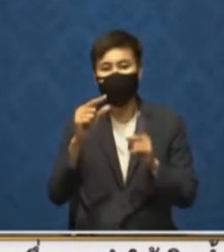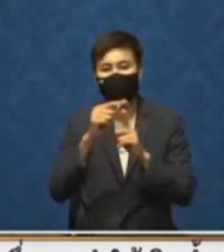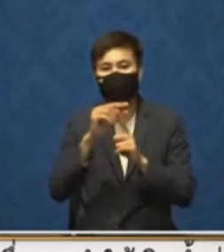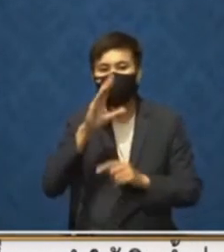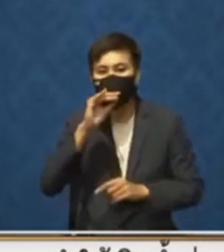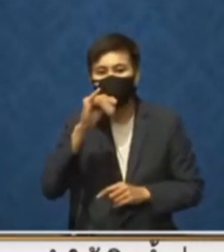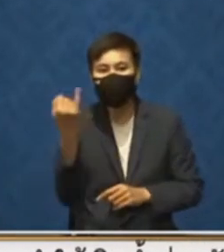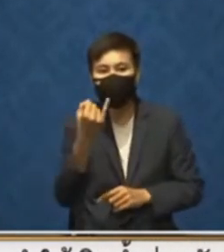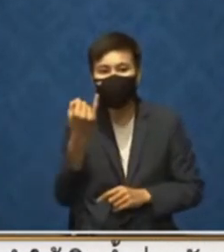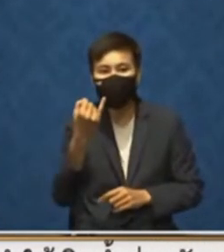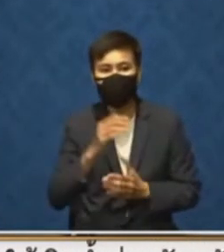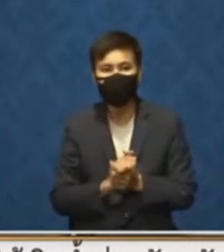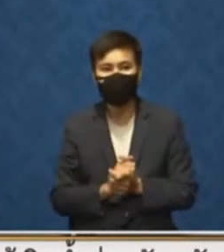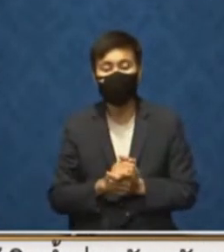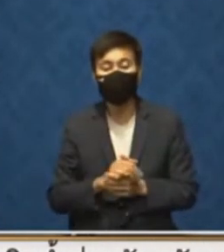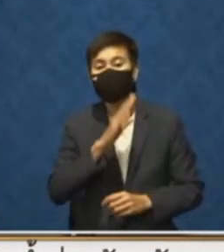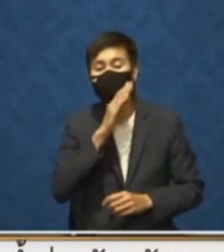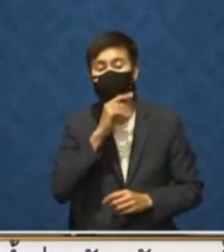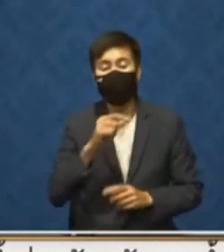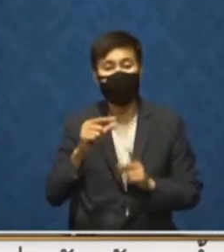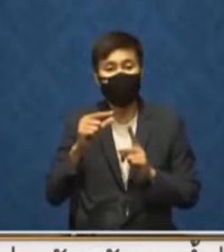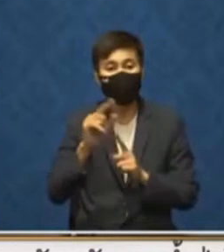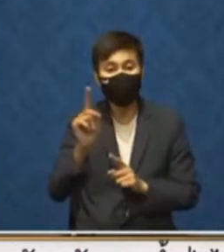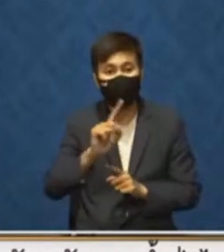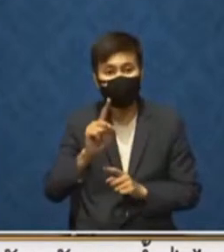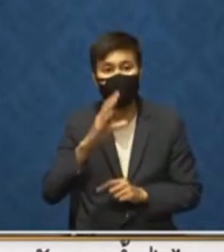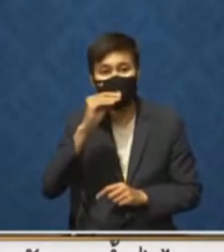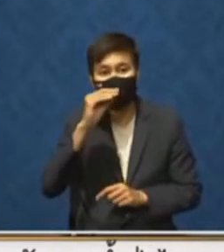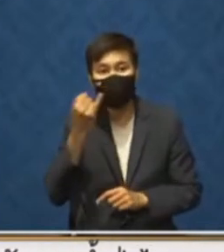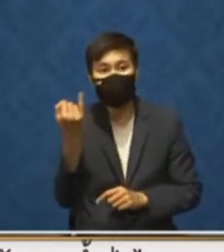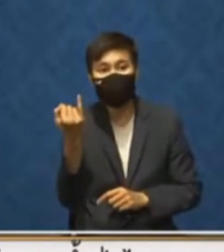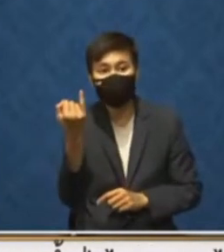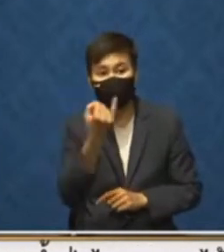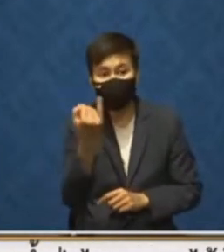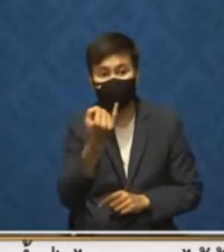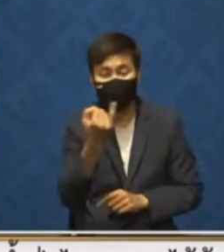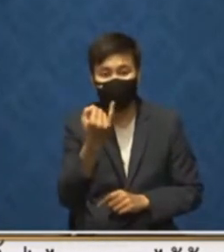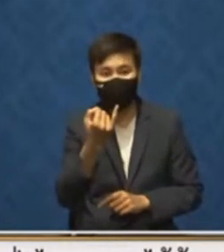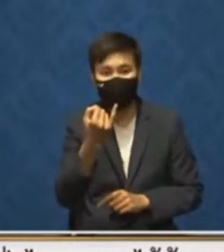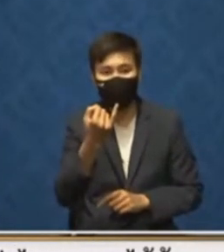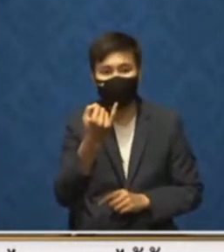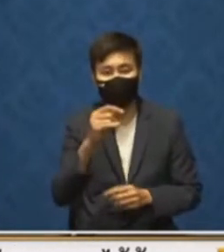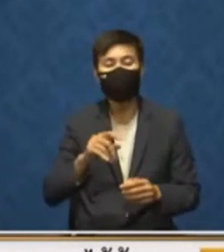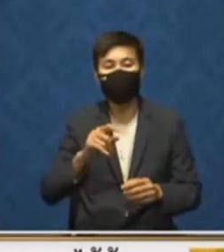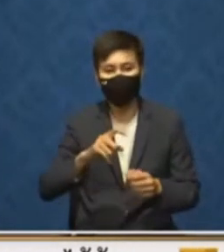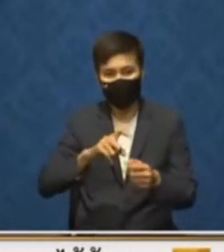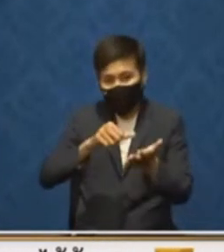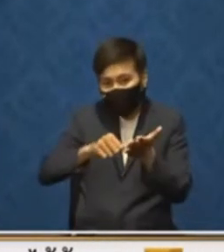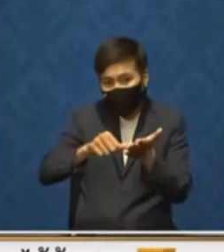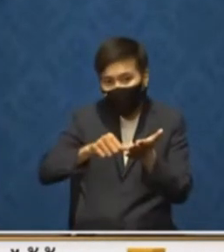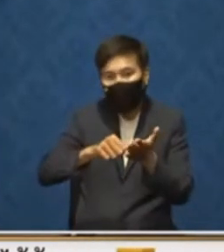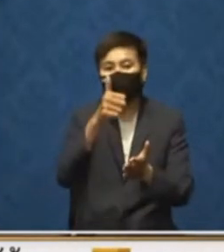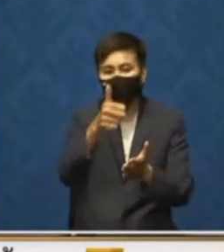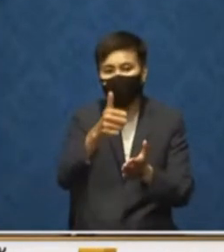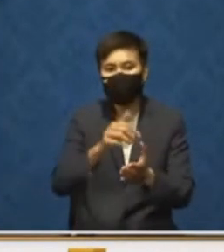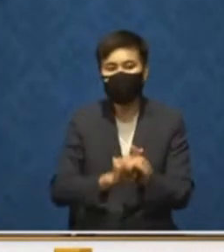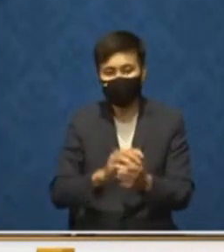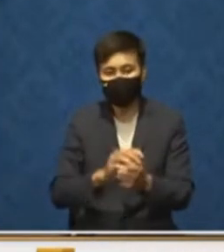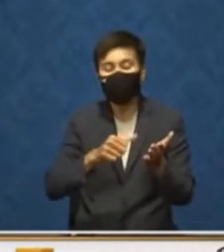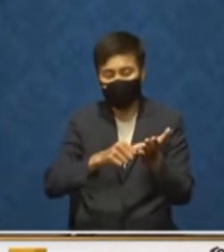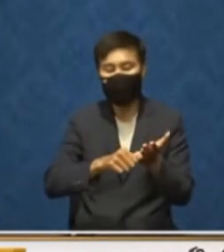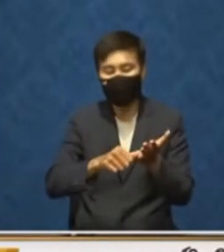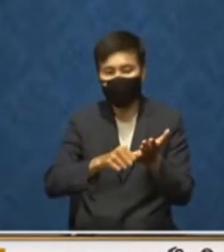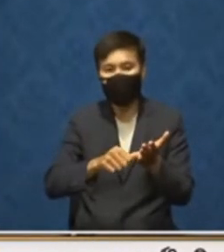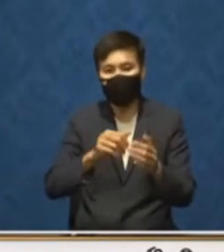อภัยถ้าคำไหนอยากถอนเลยครับท่านประธานครับเป็นอัตโนมัตินะครับศราวุธไม่สนใจเรื่องการที่จะไปคิดพลาดเรื่องแบบนี้ถอนเลยครับเพื่อ